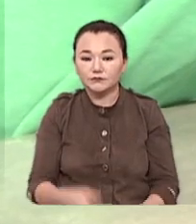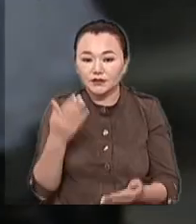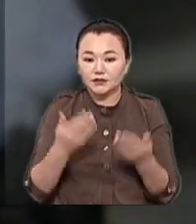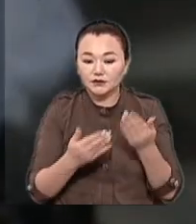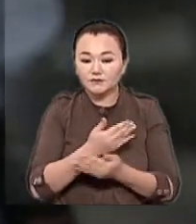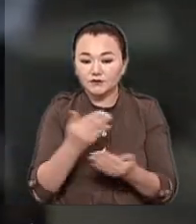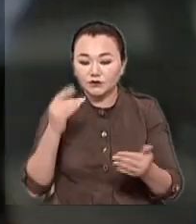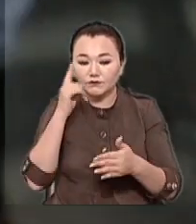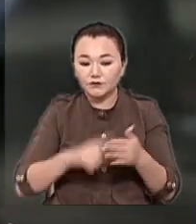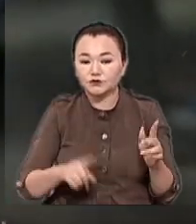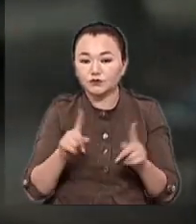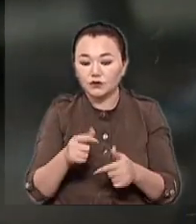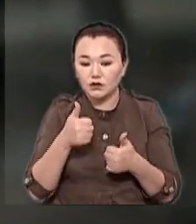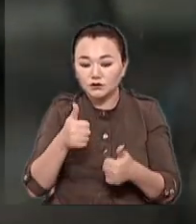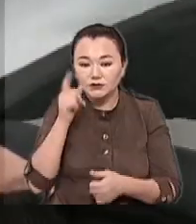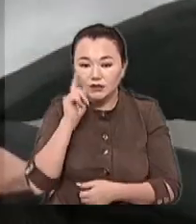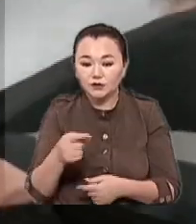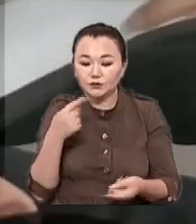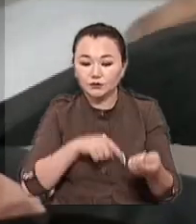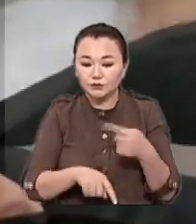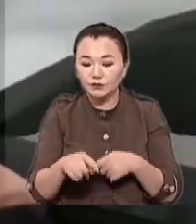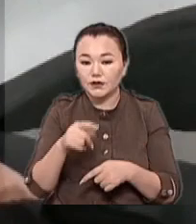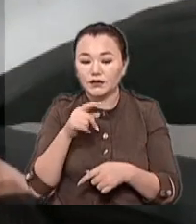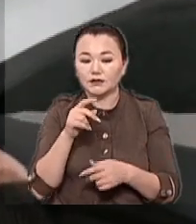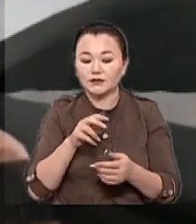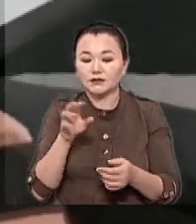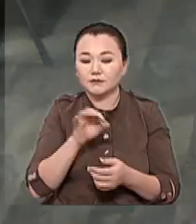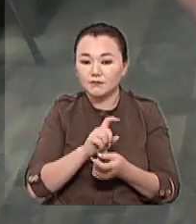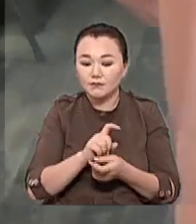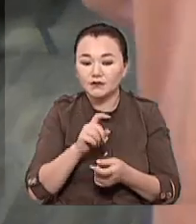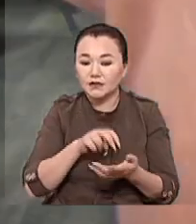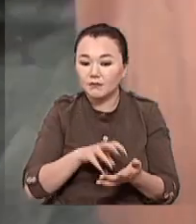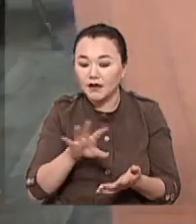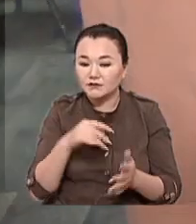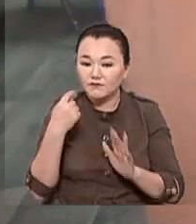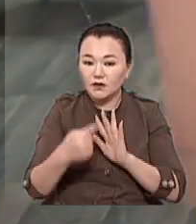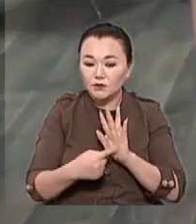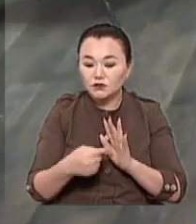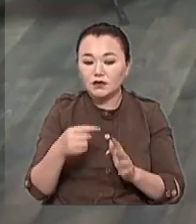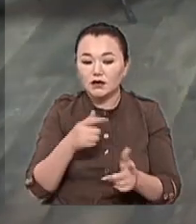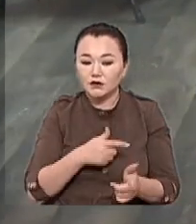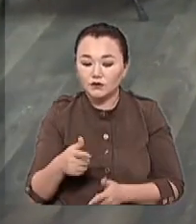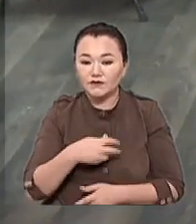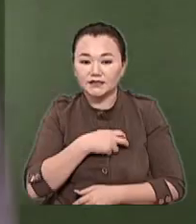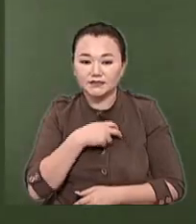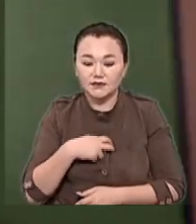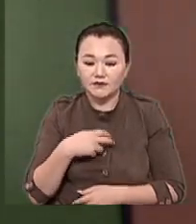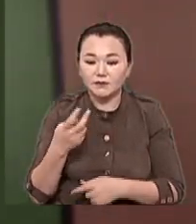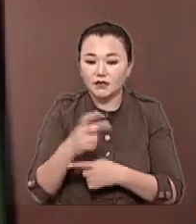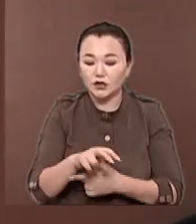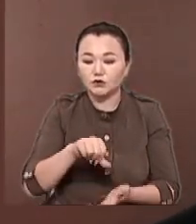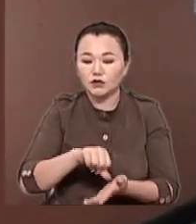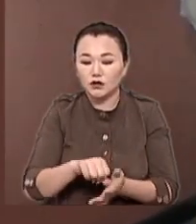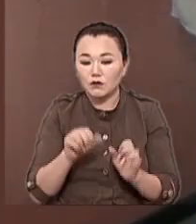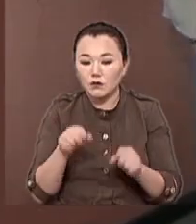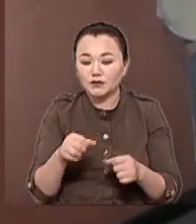Если вы уверены, что хорошо знаете друг друга, не боитесь каверзных заданий и готовы рисковать, приходите. Участвовать